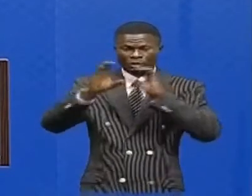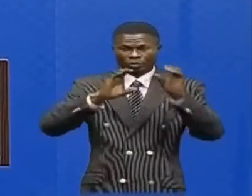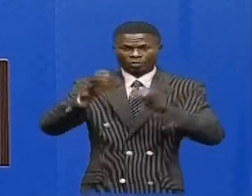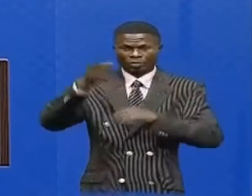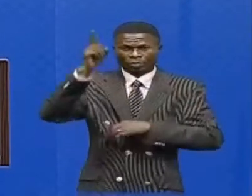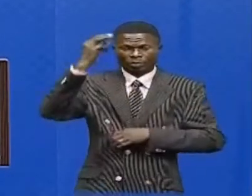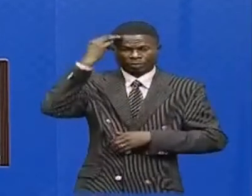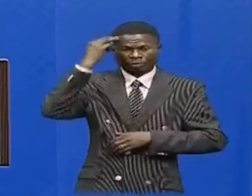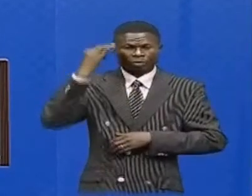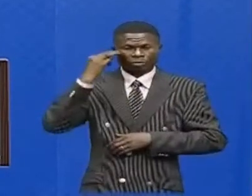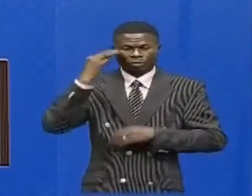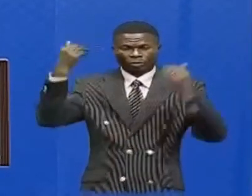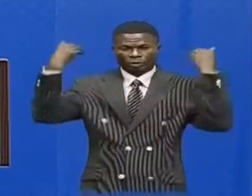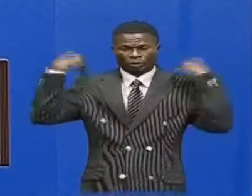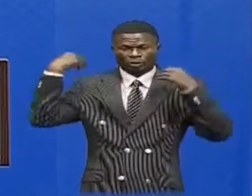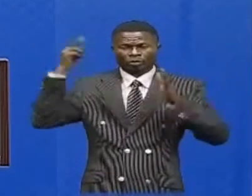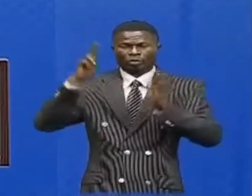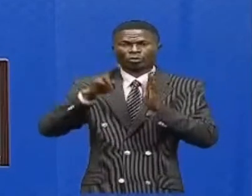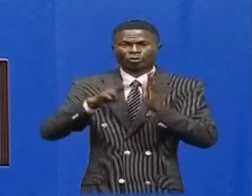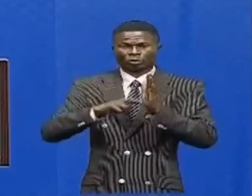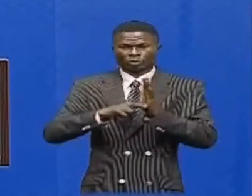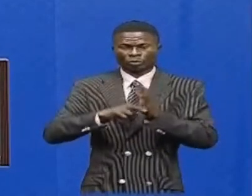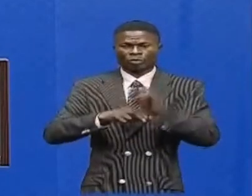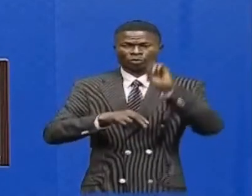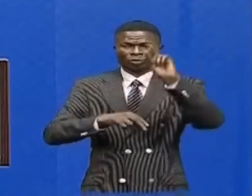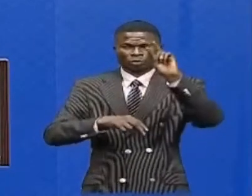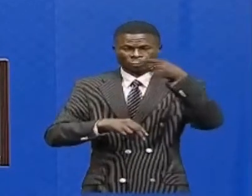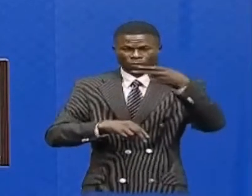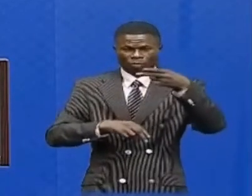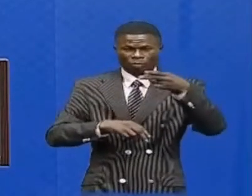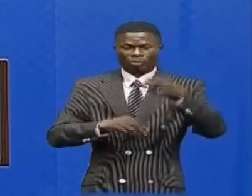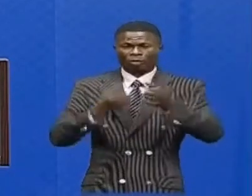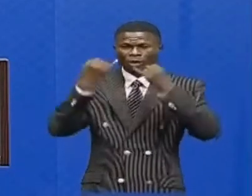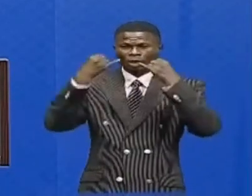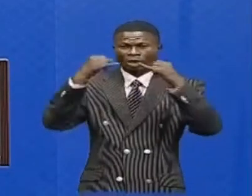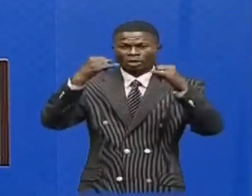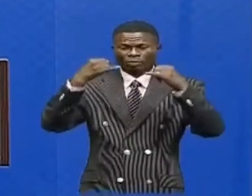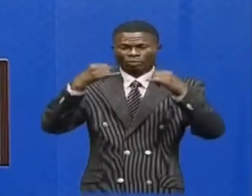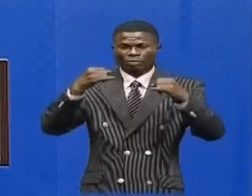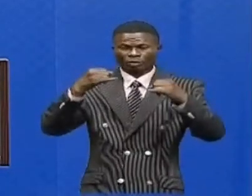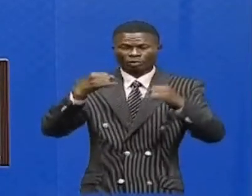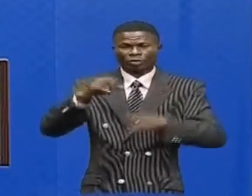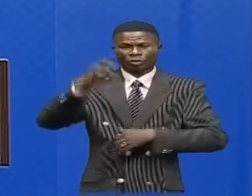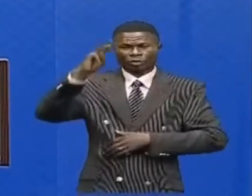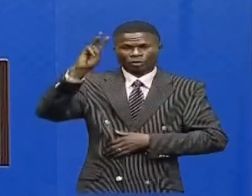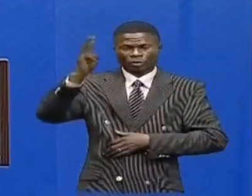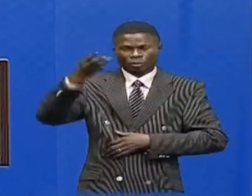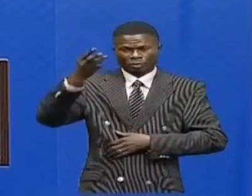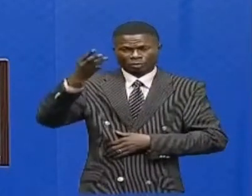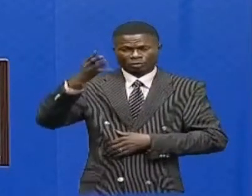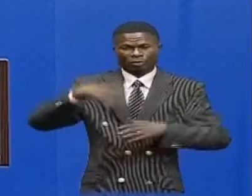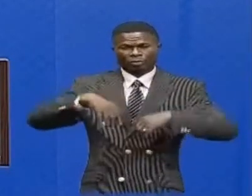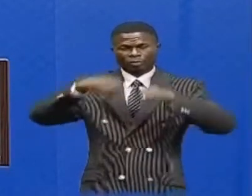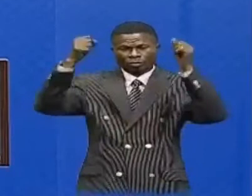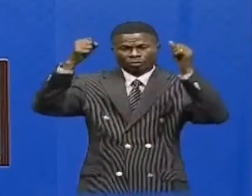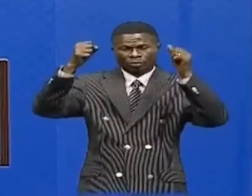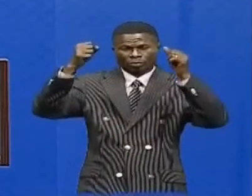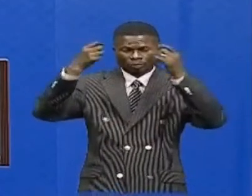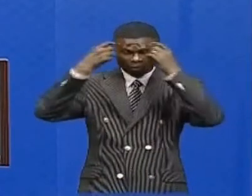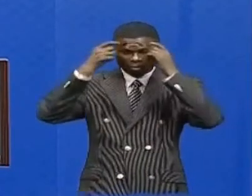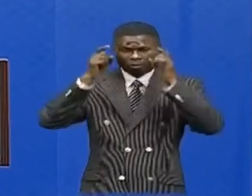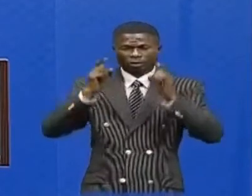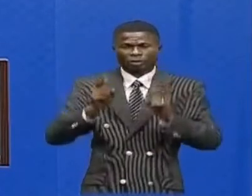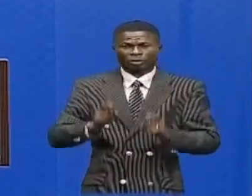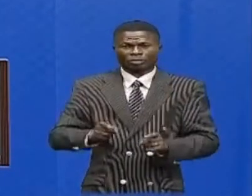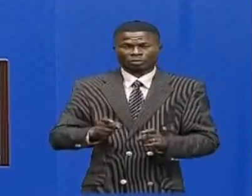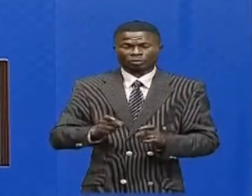Premier ministre chef du gouvernement. 2. Point d'information. 3. Approbation d'un relevé des